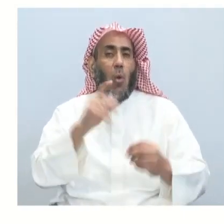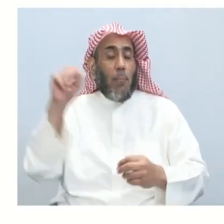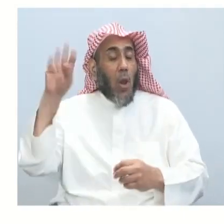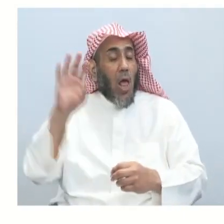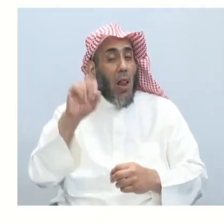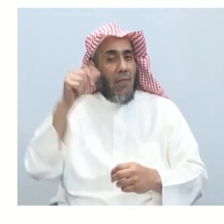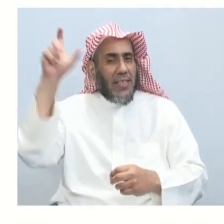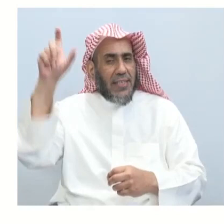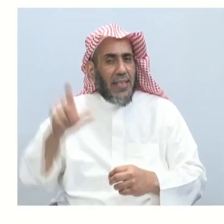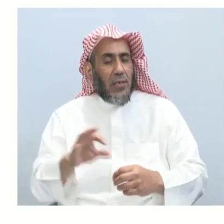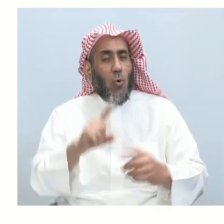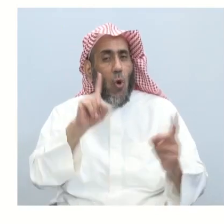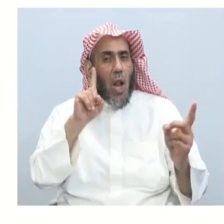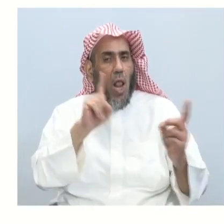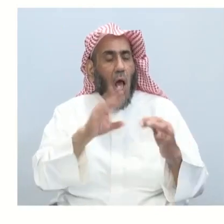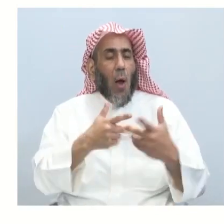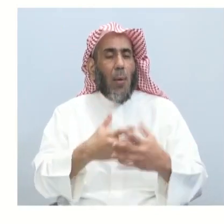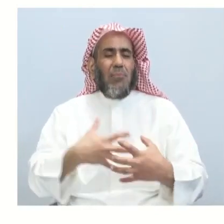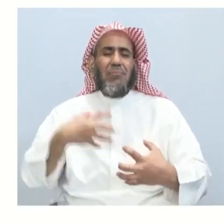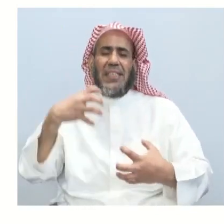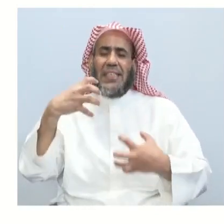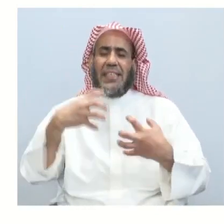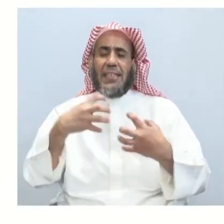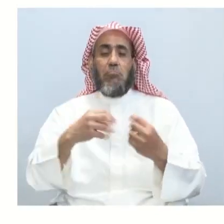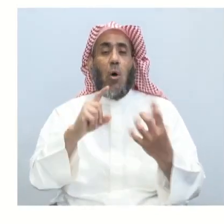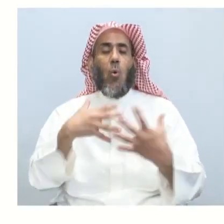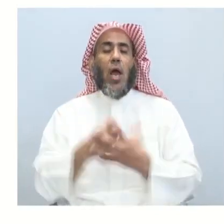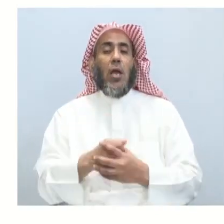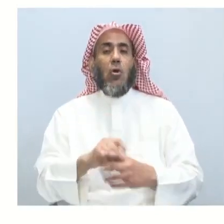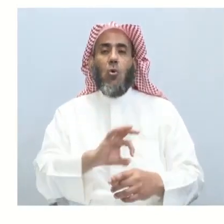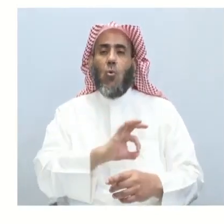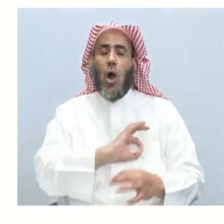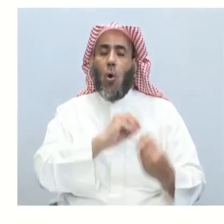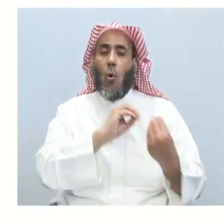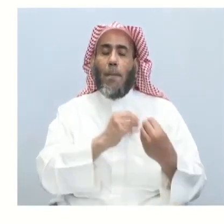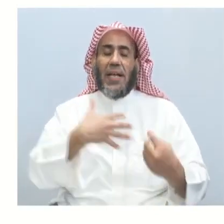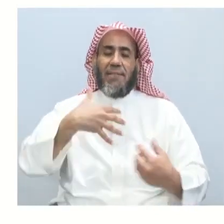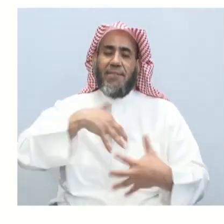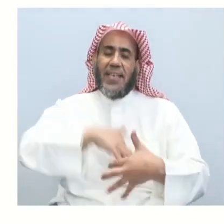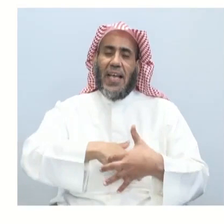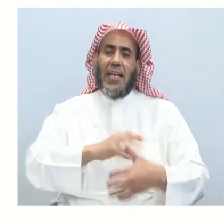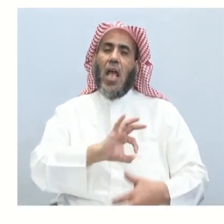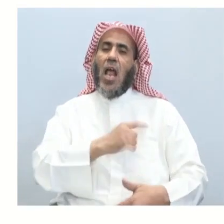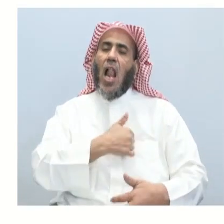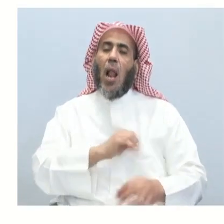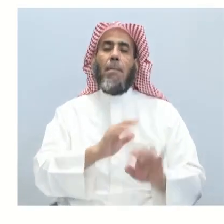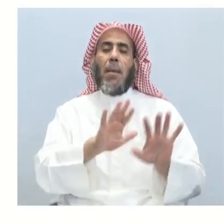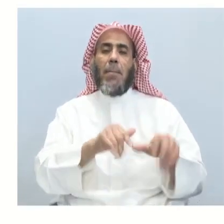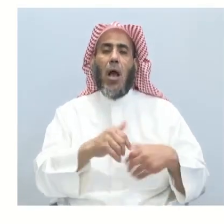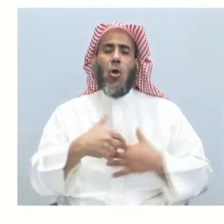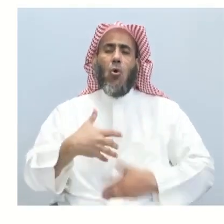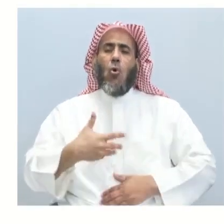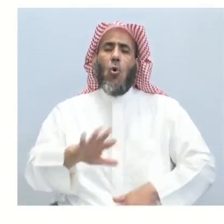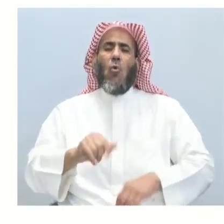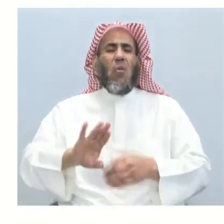الفيصل الاقي من عذابك ما الاقي وحبك في حنايا القلب باقي وتصرف في